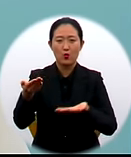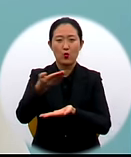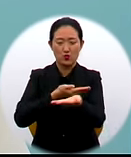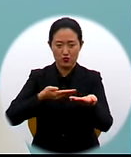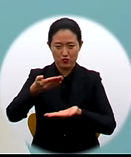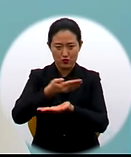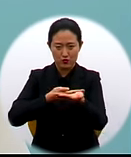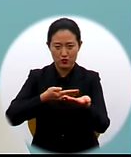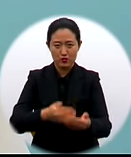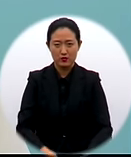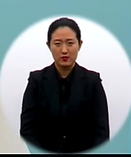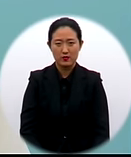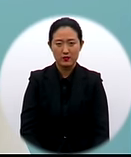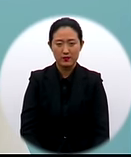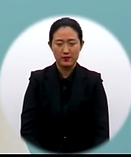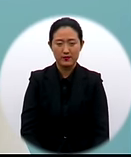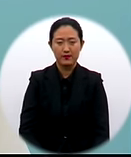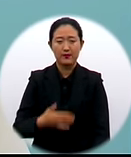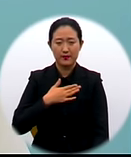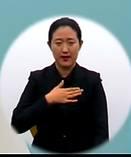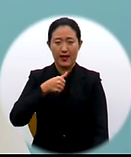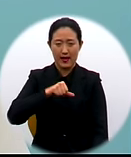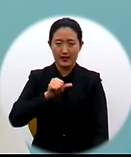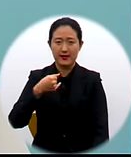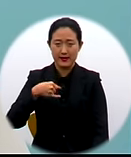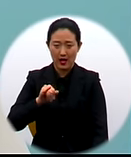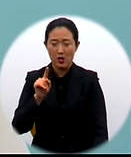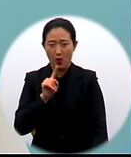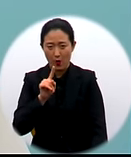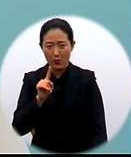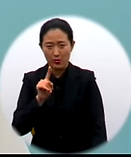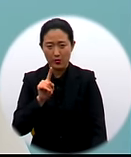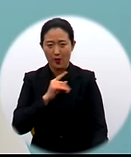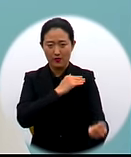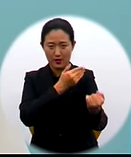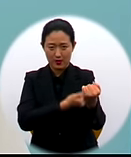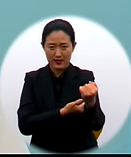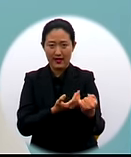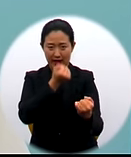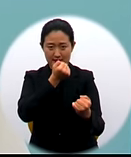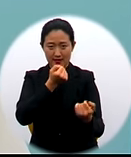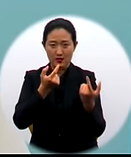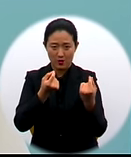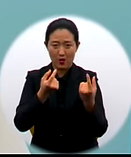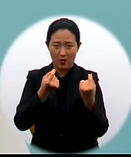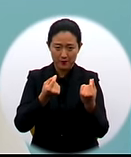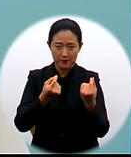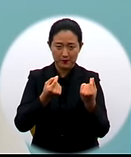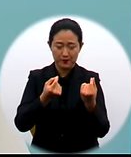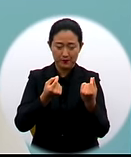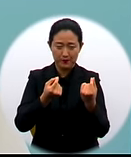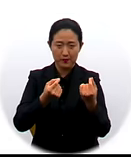우리 아이가 어떤 역량들을 쌓을 것인가를 마치 역량 큐브, 제가 역량 큐브라는 많은 표현을 쓰는데 큐브 돌려서